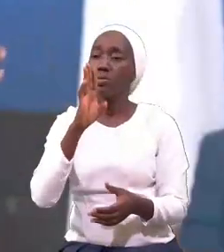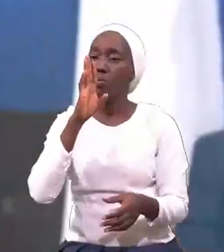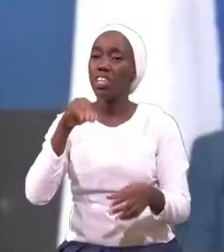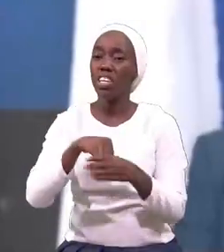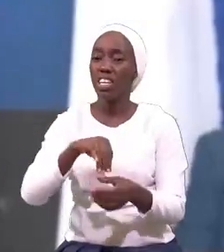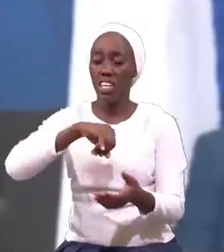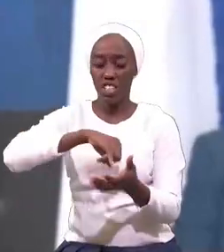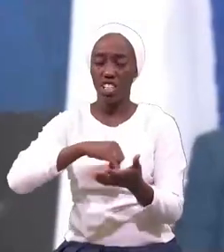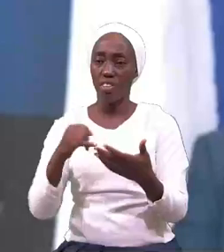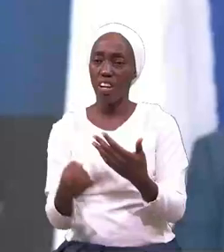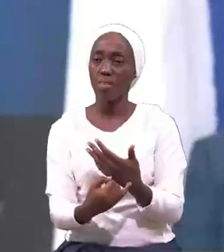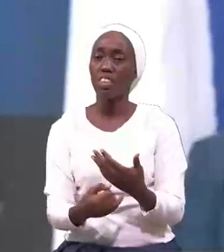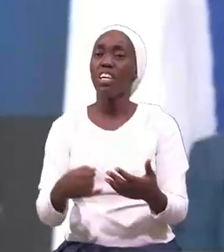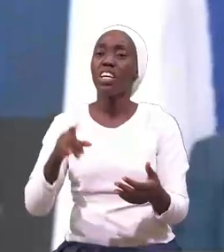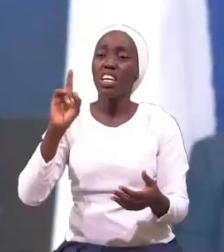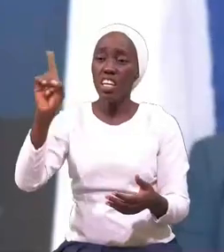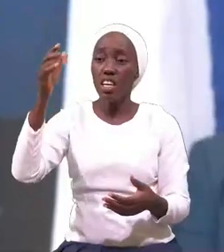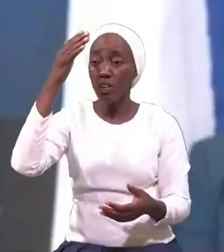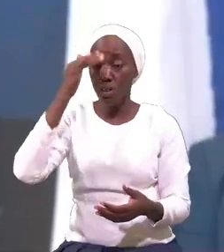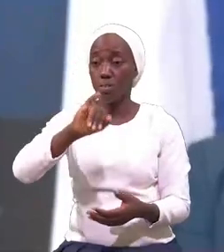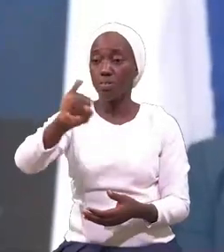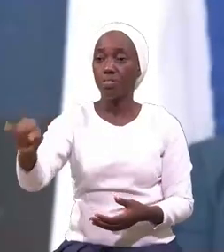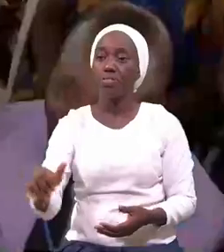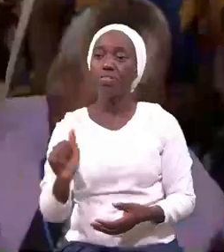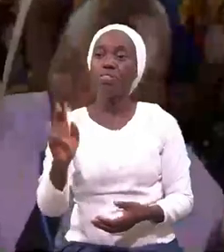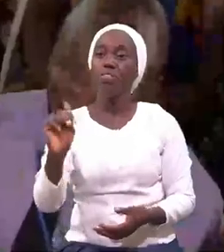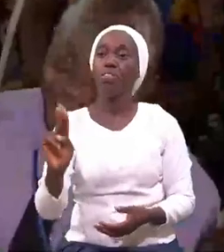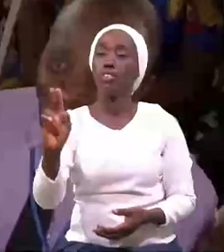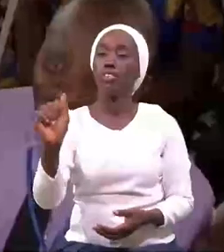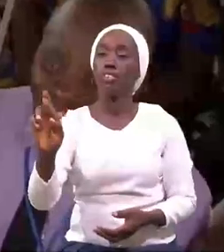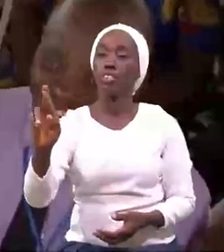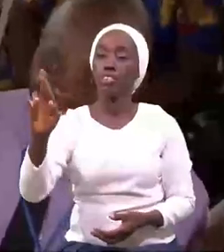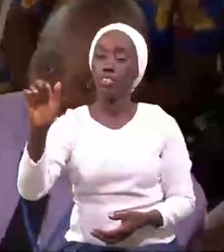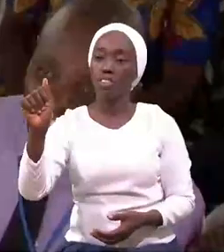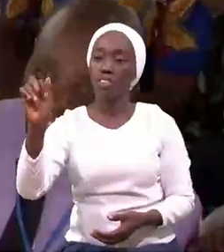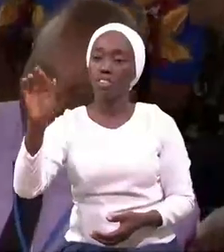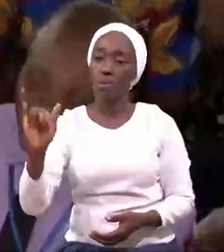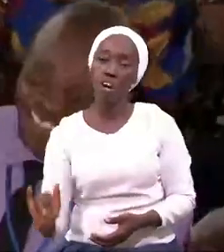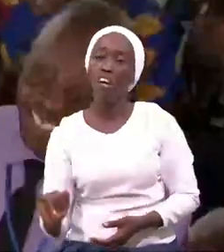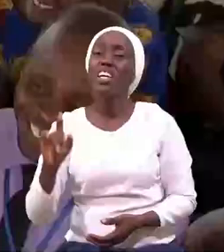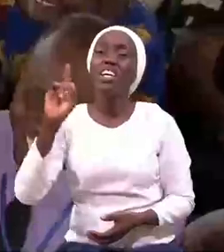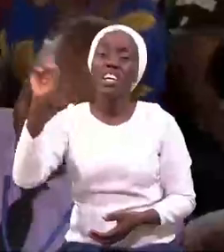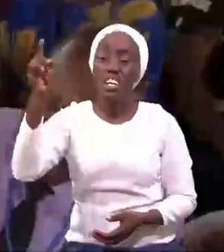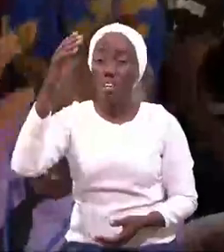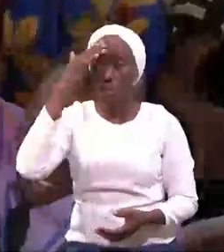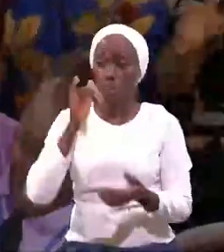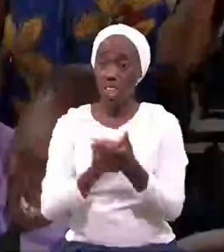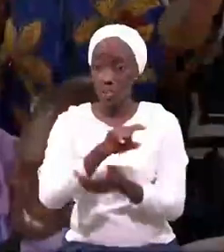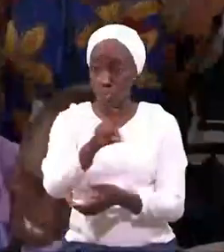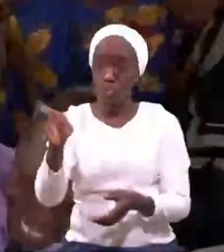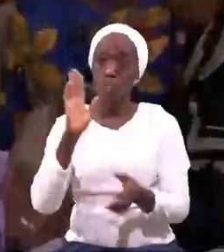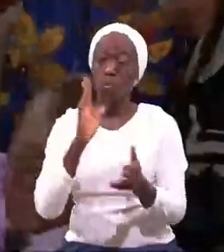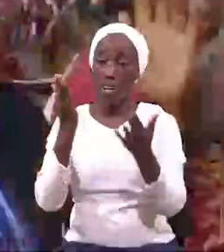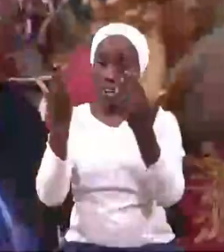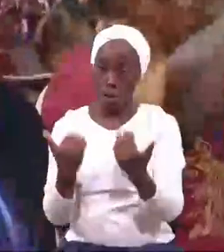Il savait que ce sera en mai. Il savait que tu vas venir.